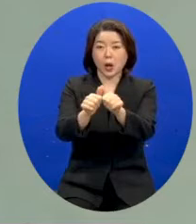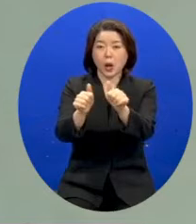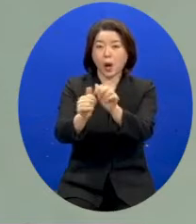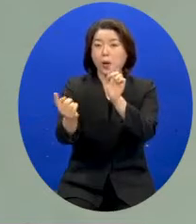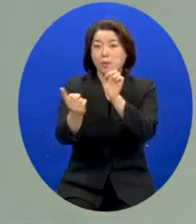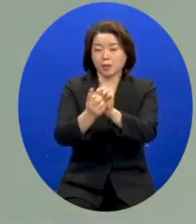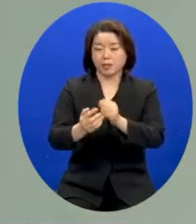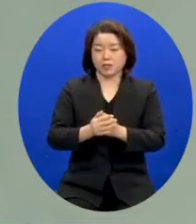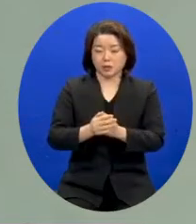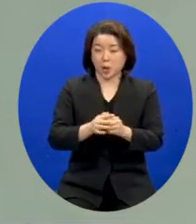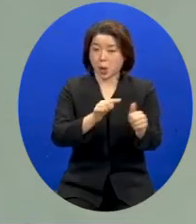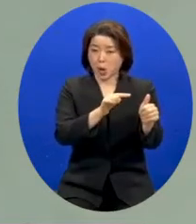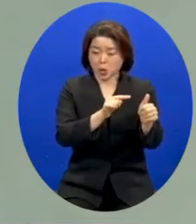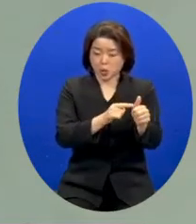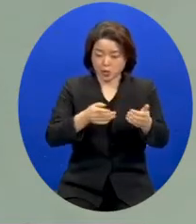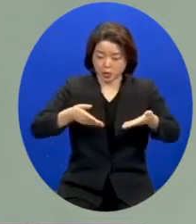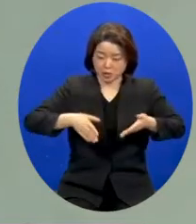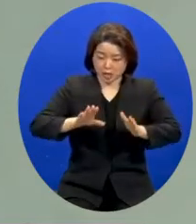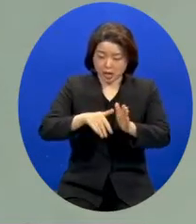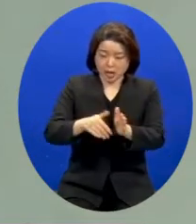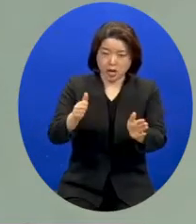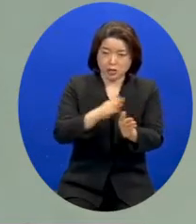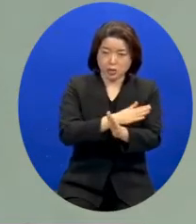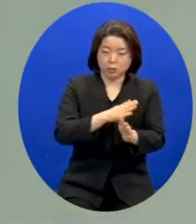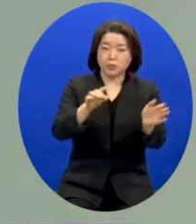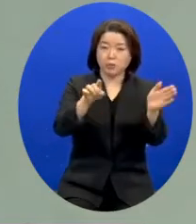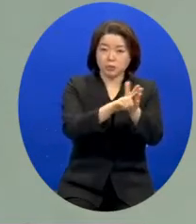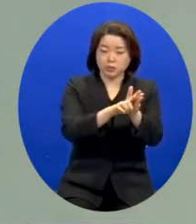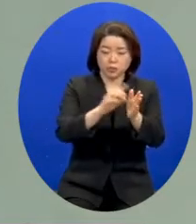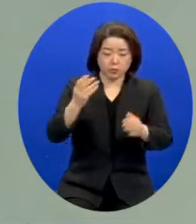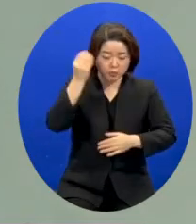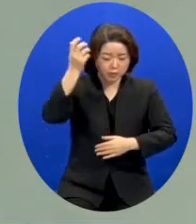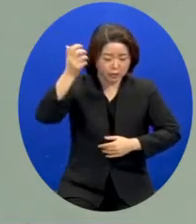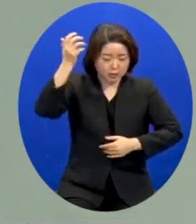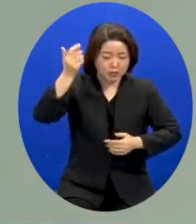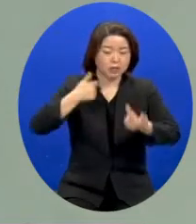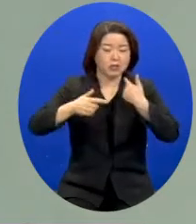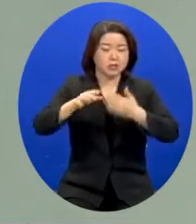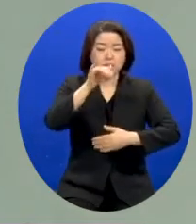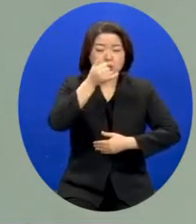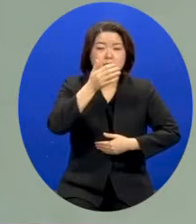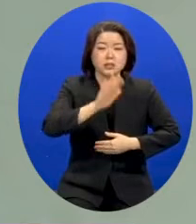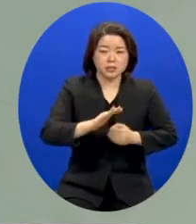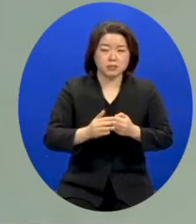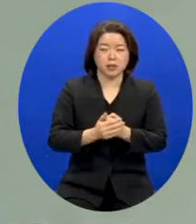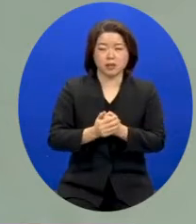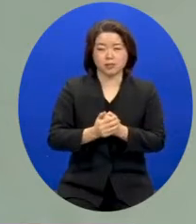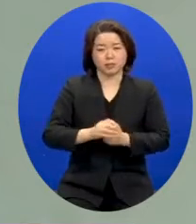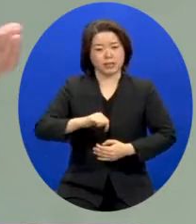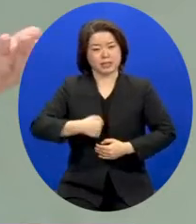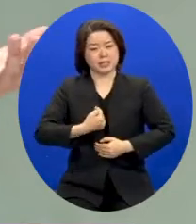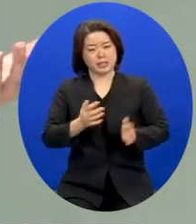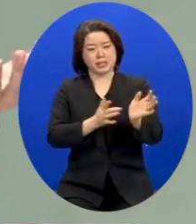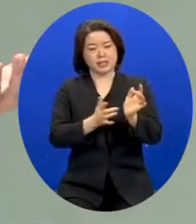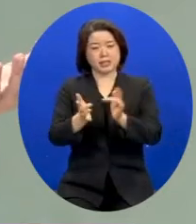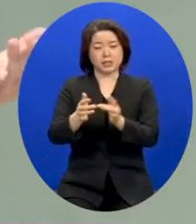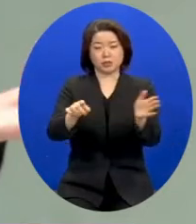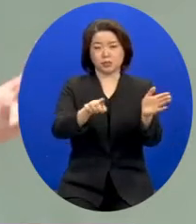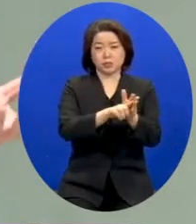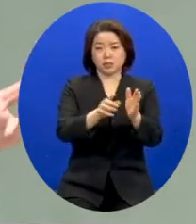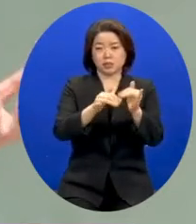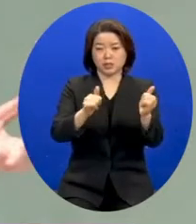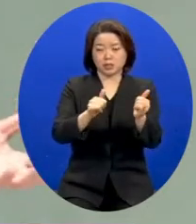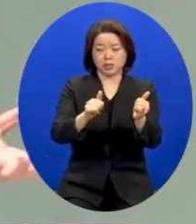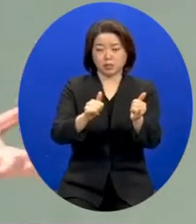모태신앙인이고 성령 체험도 했던 사람이지만 그는 한동안 자기가 예수 믿는 사람이라는 것을 다른 사람에게